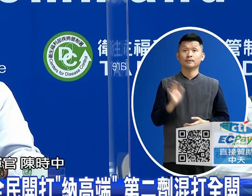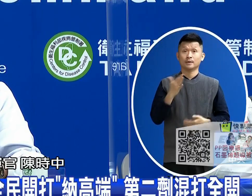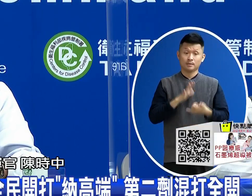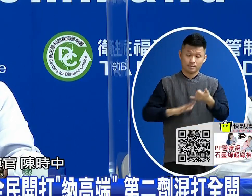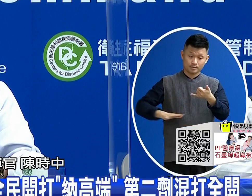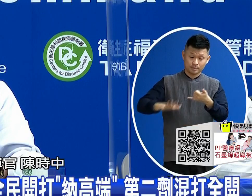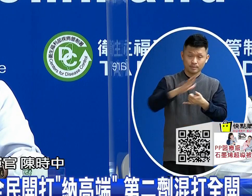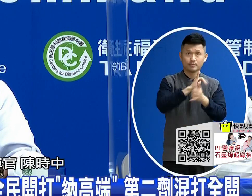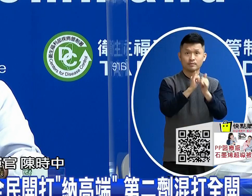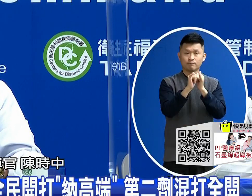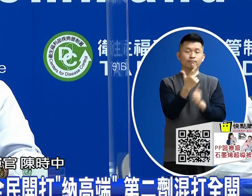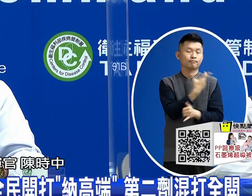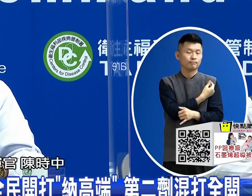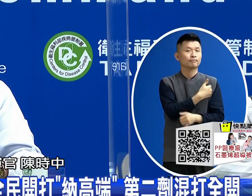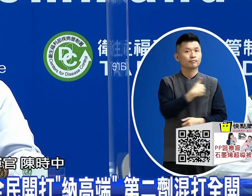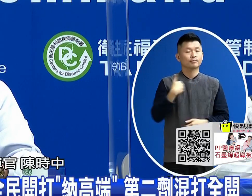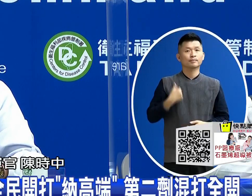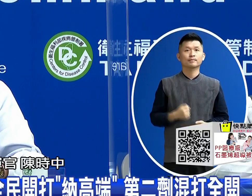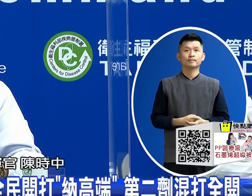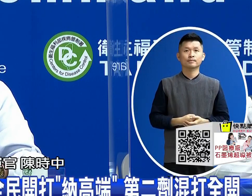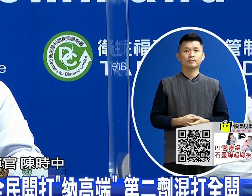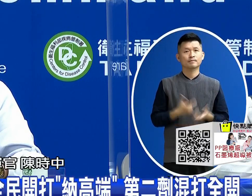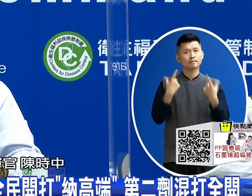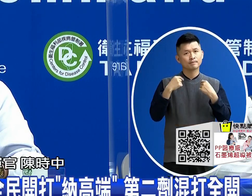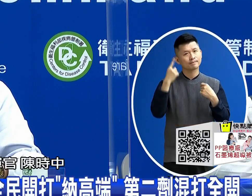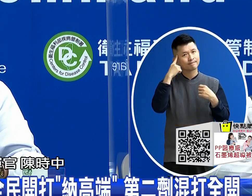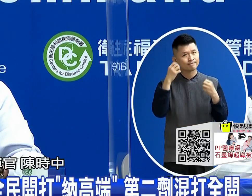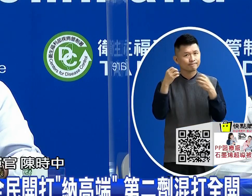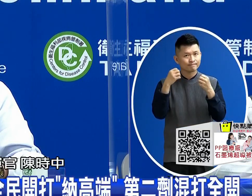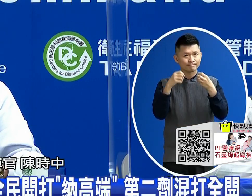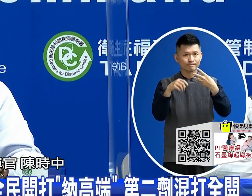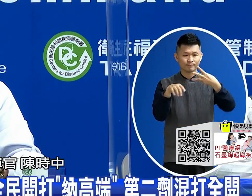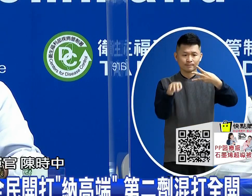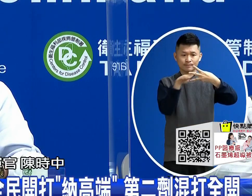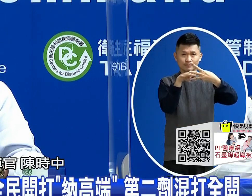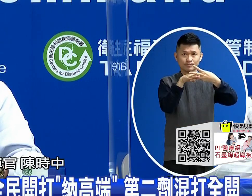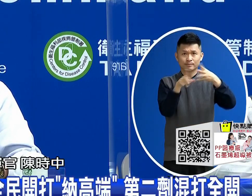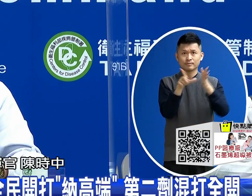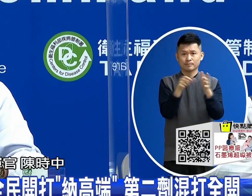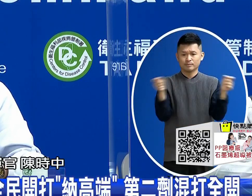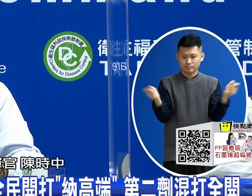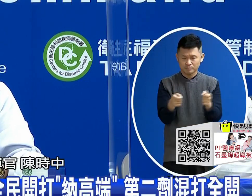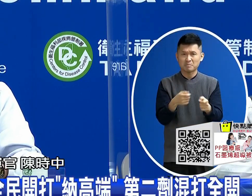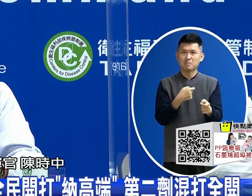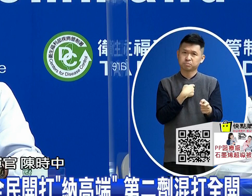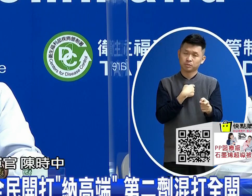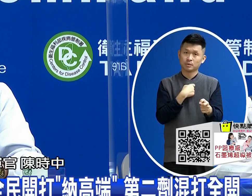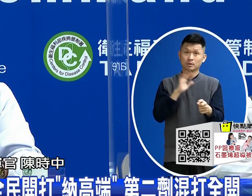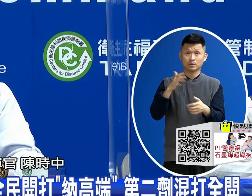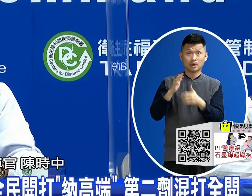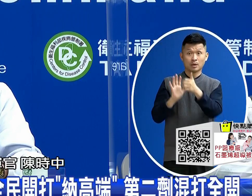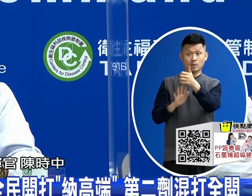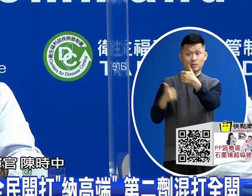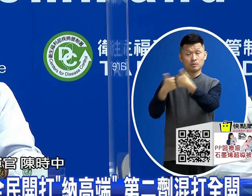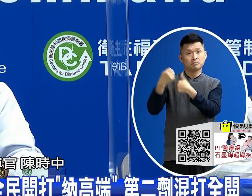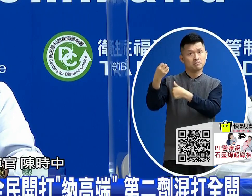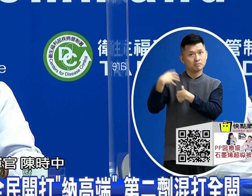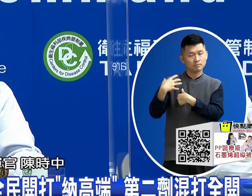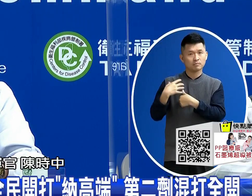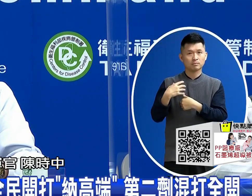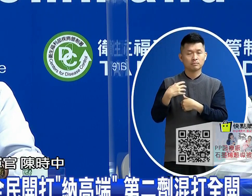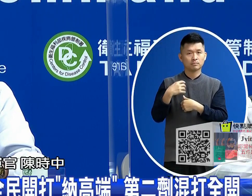都可以打。那本来要讨论是不是要缩短时间，不过 ACIP 委员的建议还是以